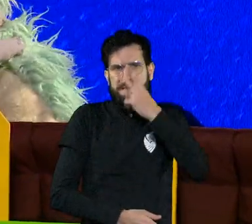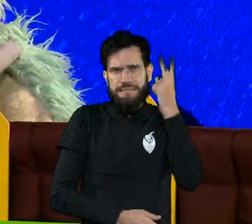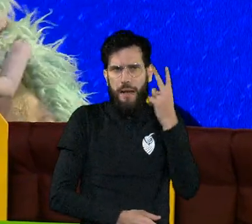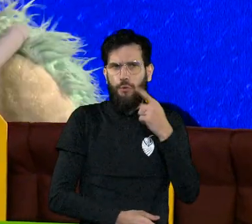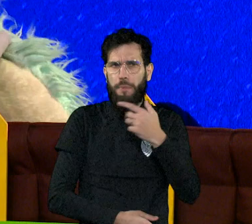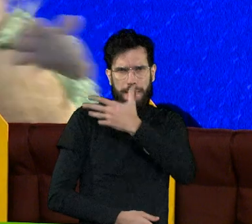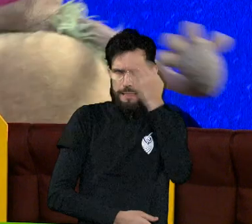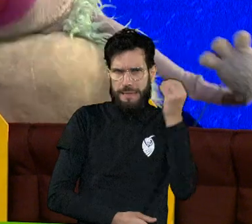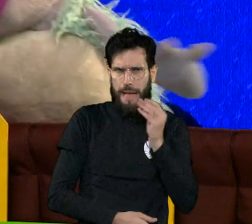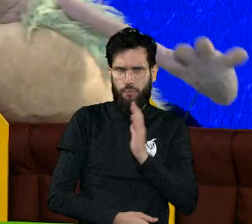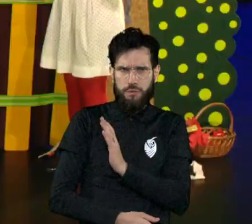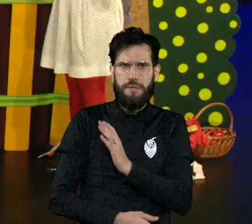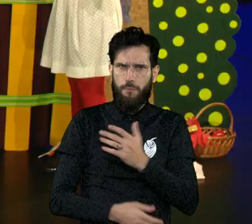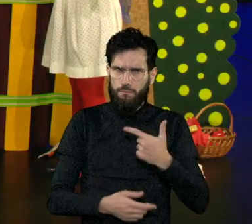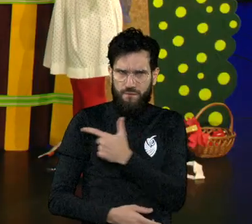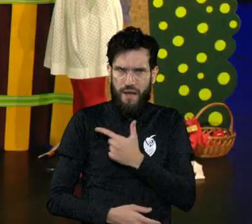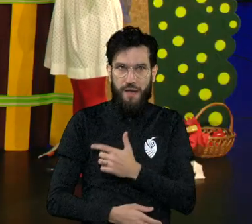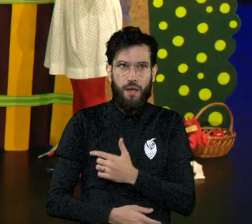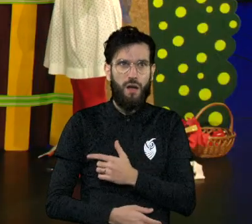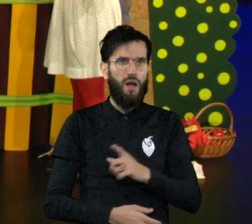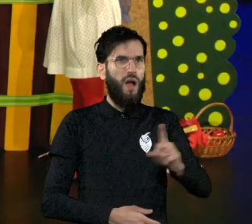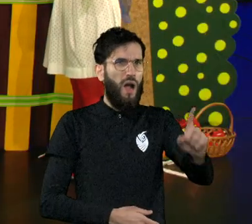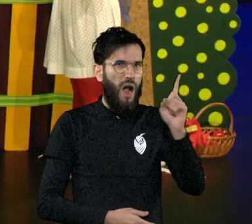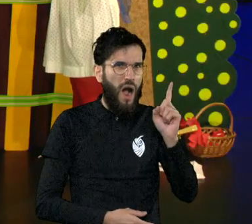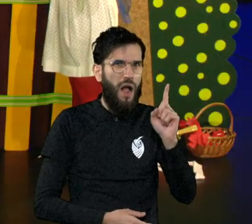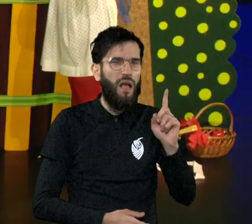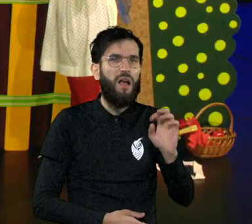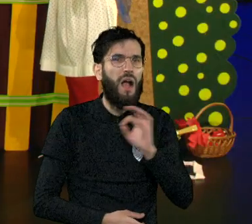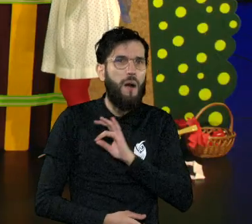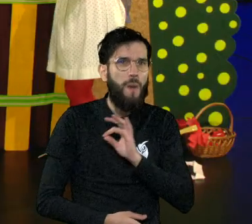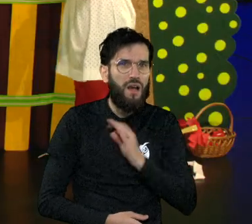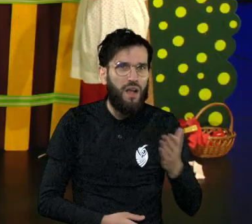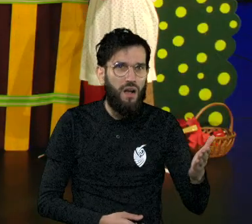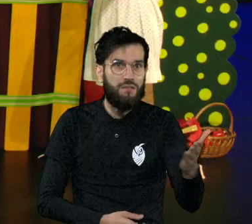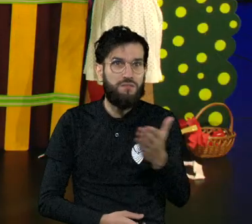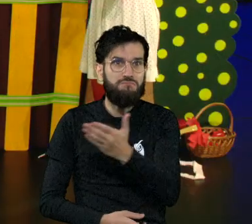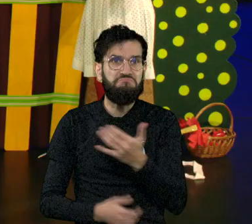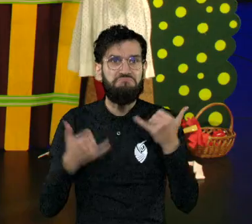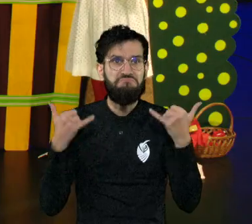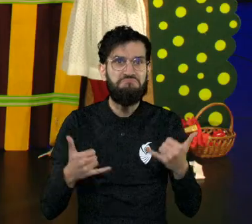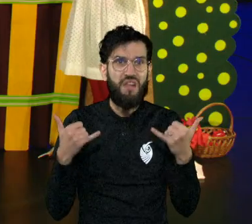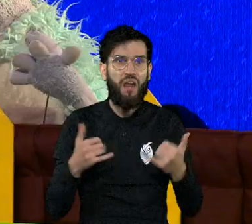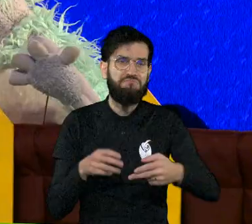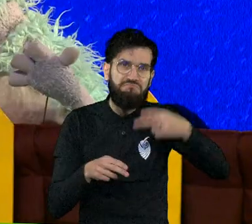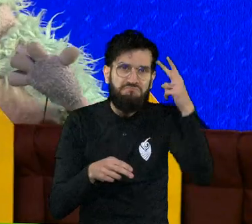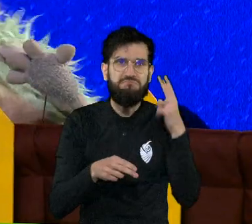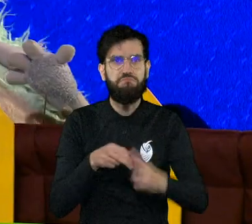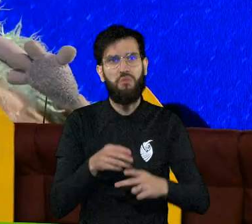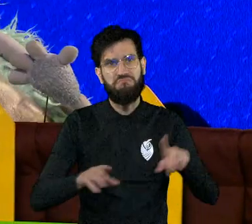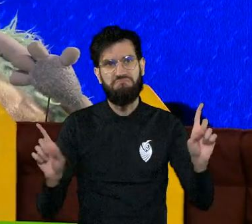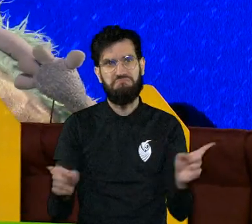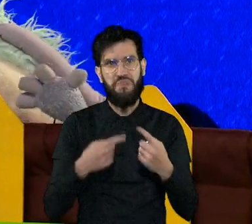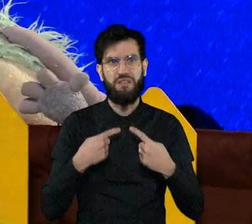teba nezabudnem. Kamoši, ale predstavte si, čaká nás posledná